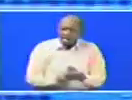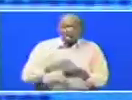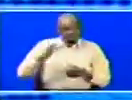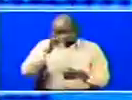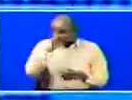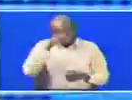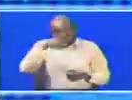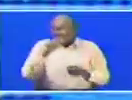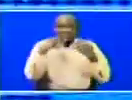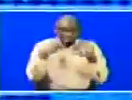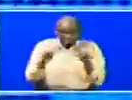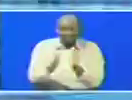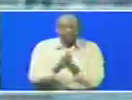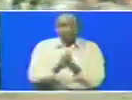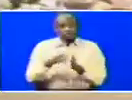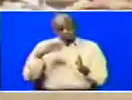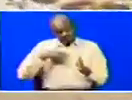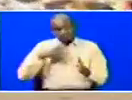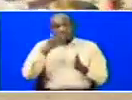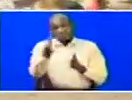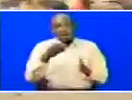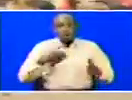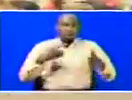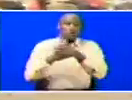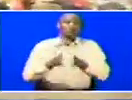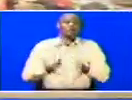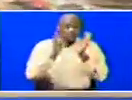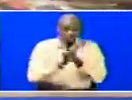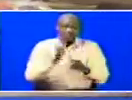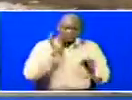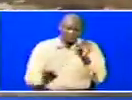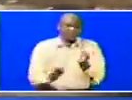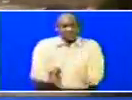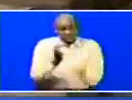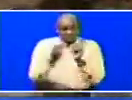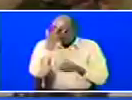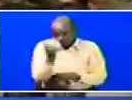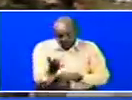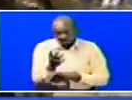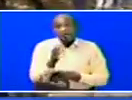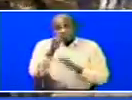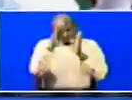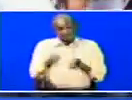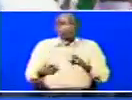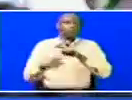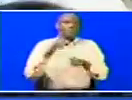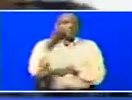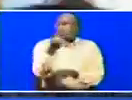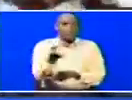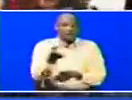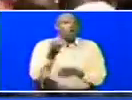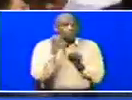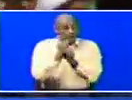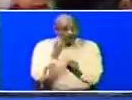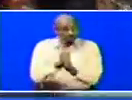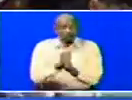wa usalama walipojaribu kukabiliana na wakazi waliofunga barabara na kuchoma magurudumu kufuatia kuuawa kwa mmoja wa wafanyakazi